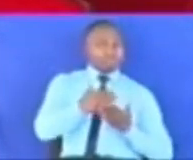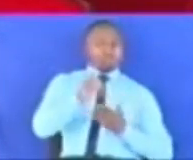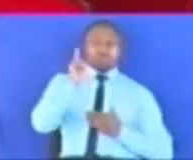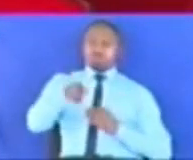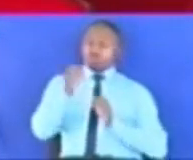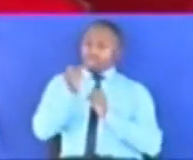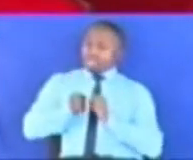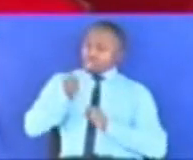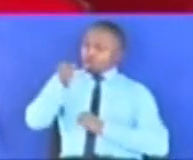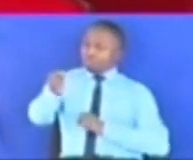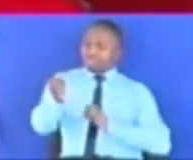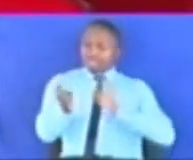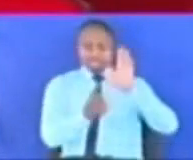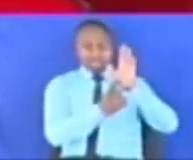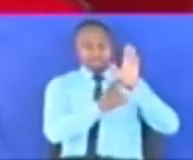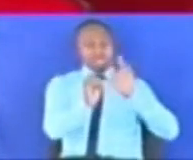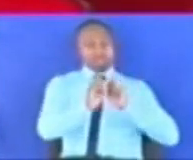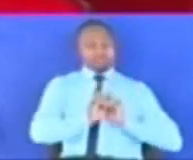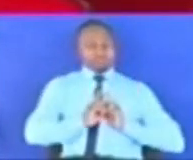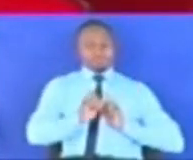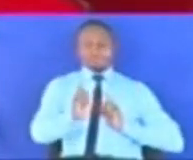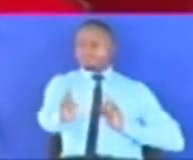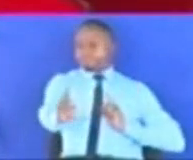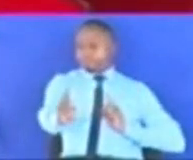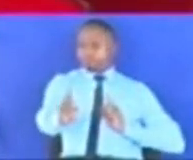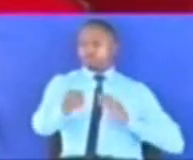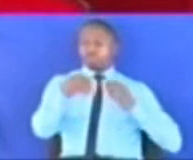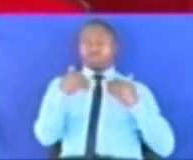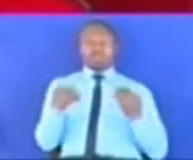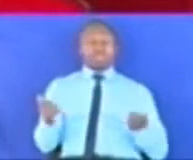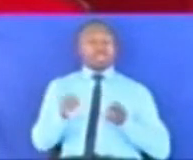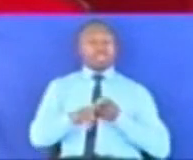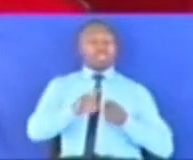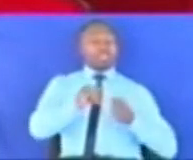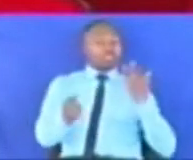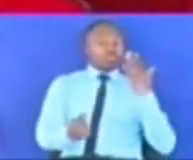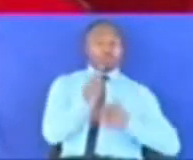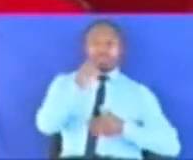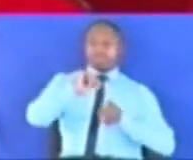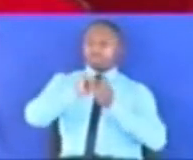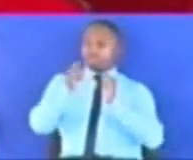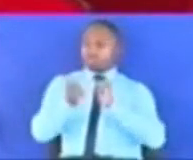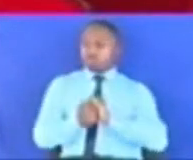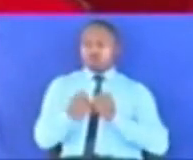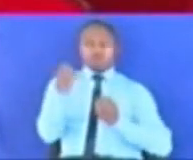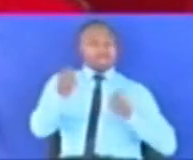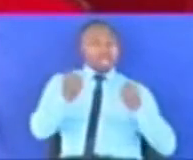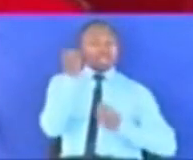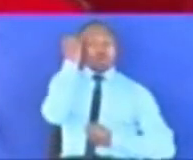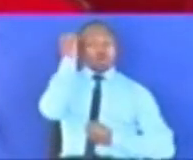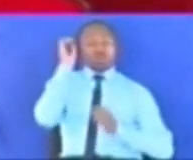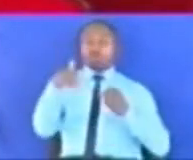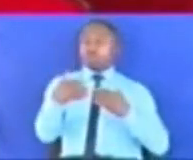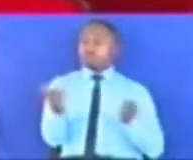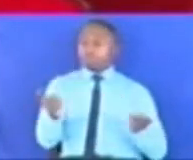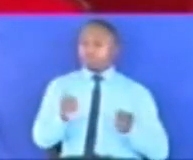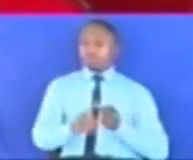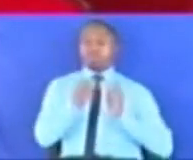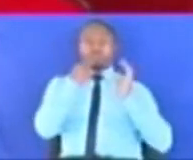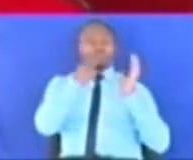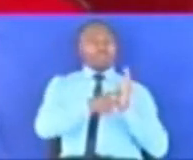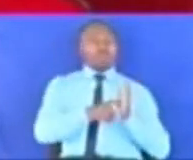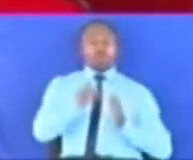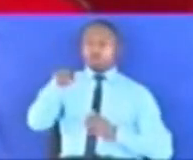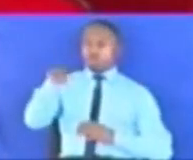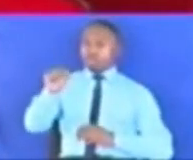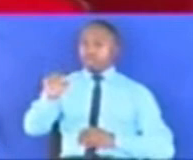ya kilomita 70, lakini sasa pale inapotokea tatizo hakuna ambulance. Mfano, na Chingwea